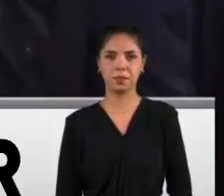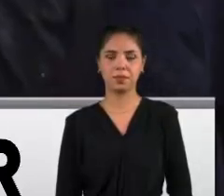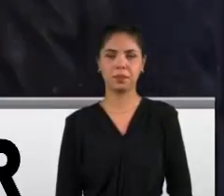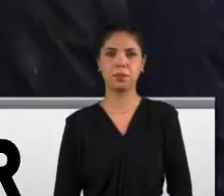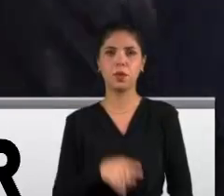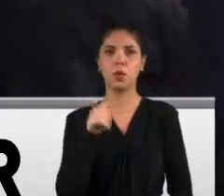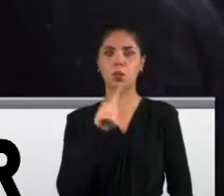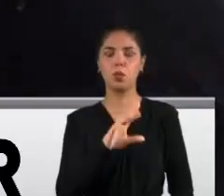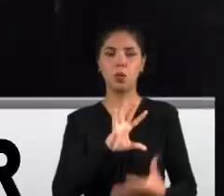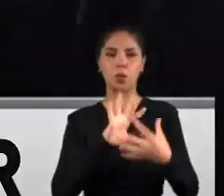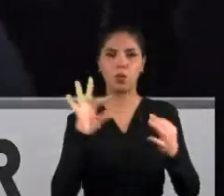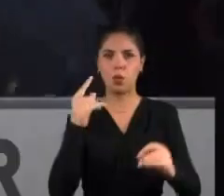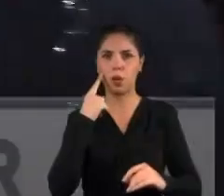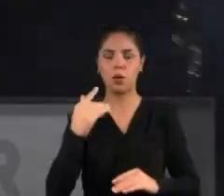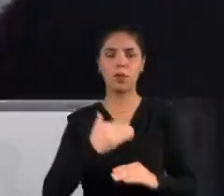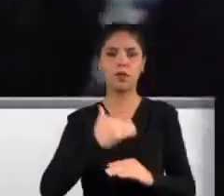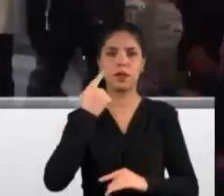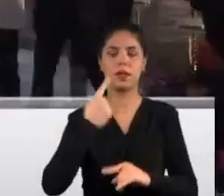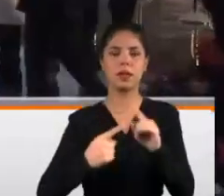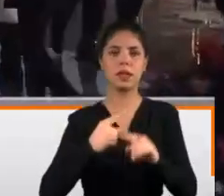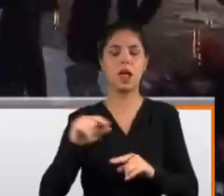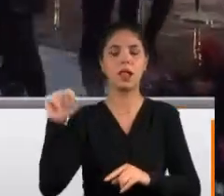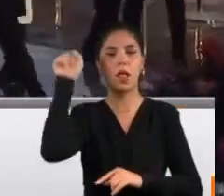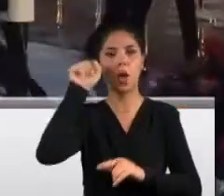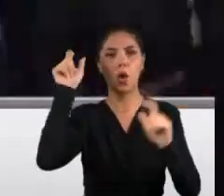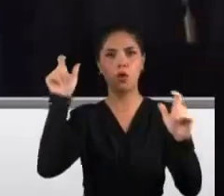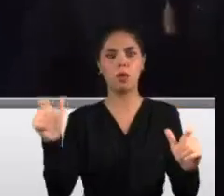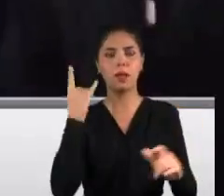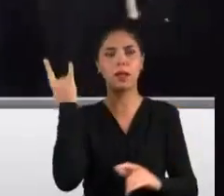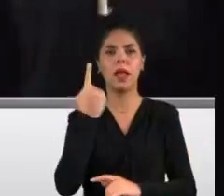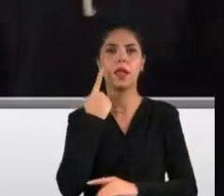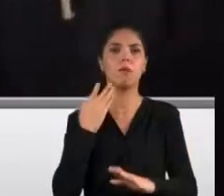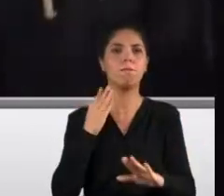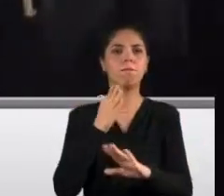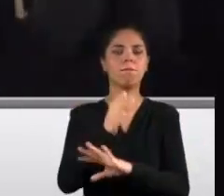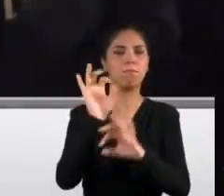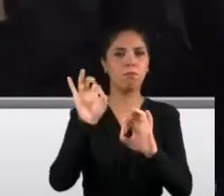İşte bu parolayla diplomasi turuna Özbekistan'la devam etti.